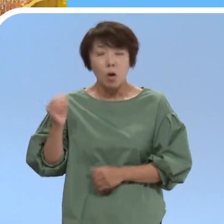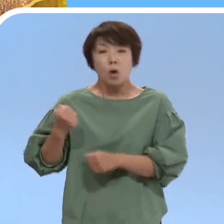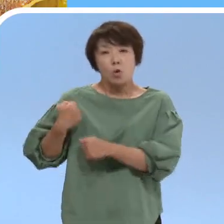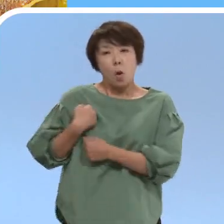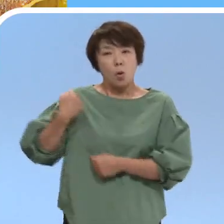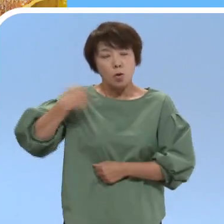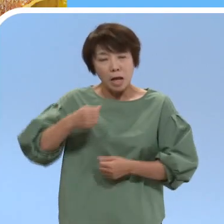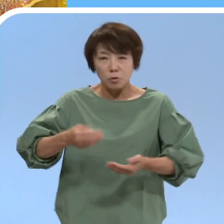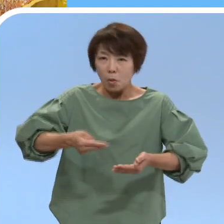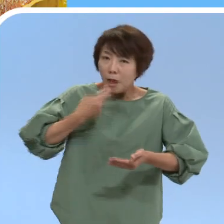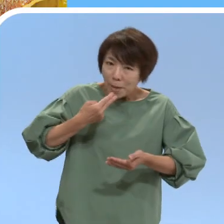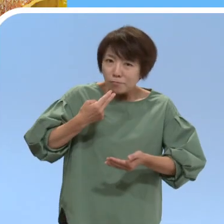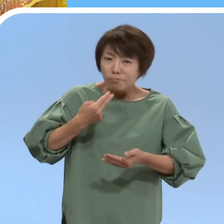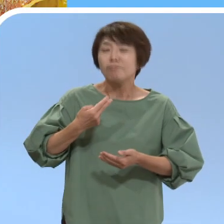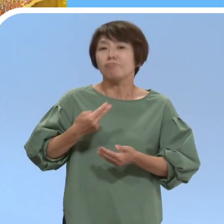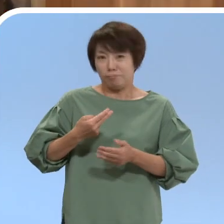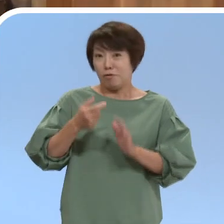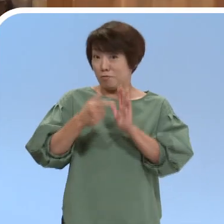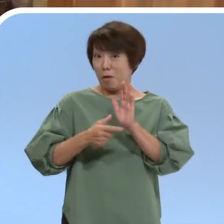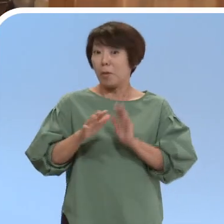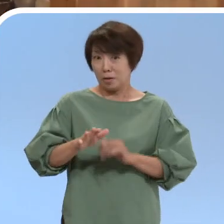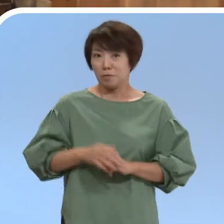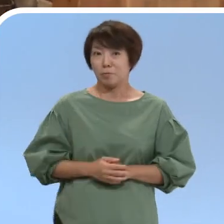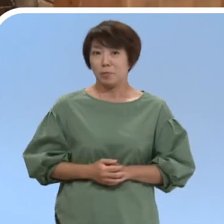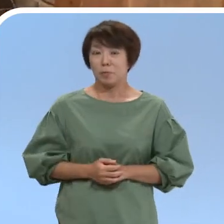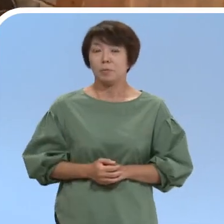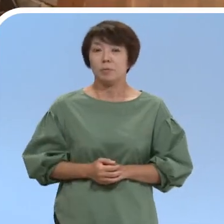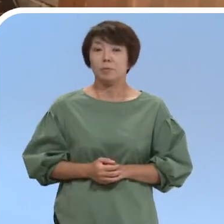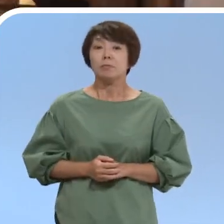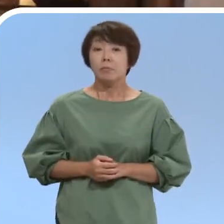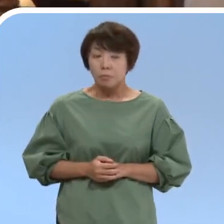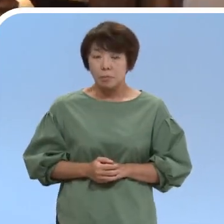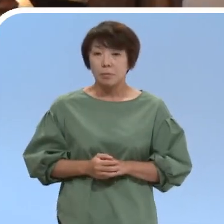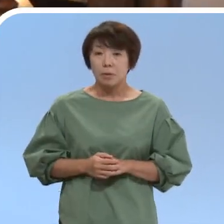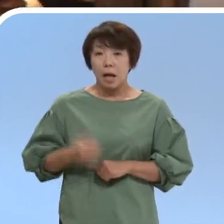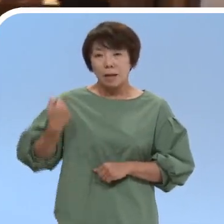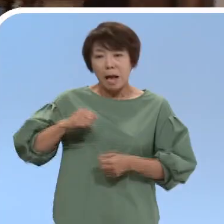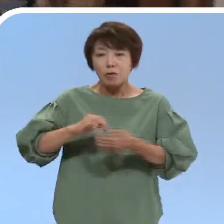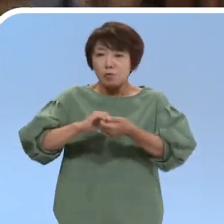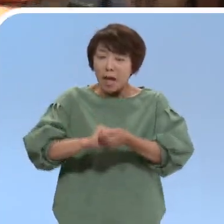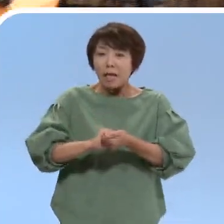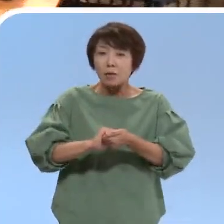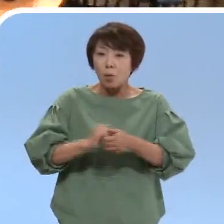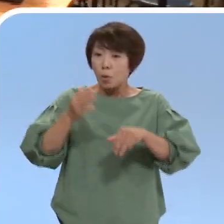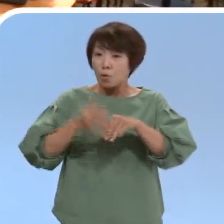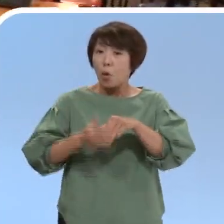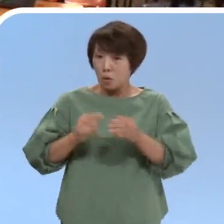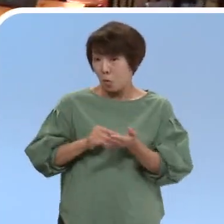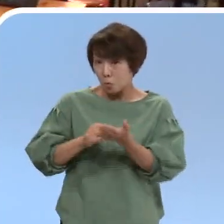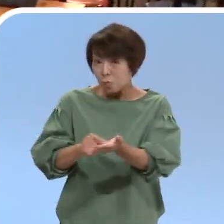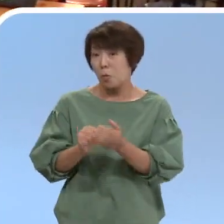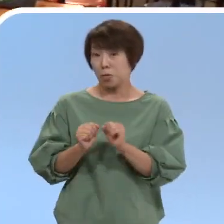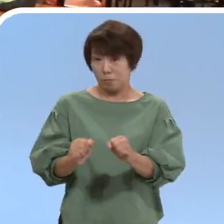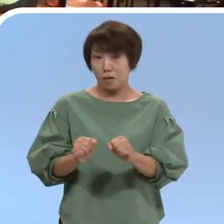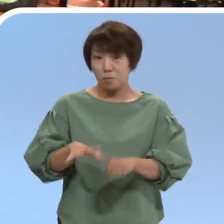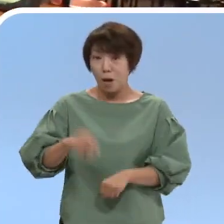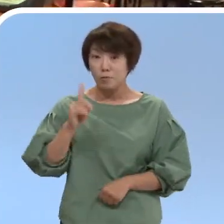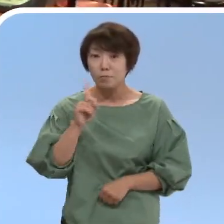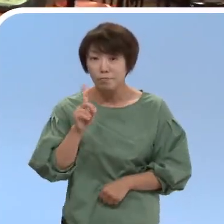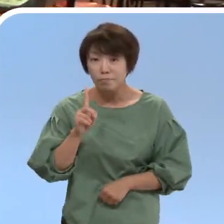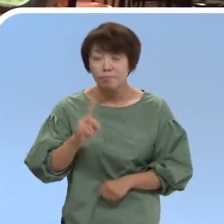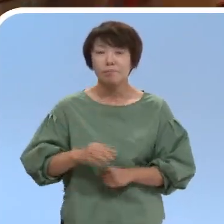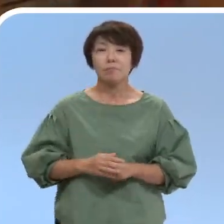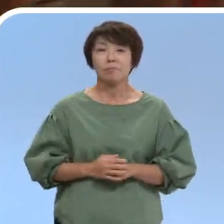はい、兵庫の夏を食らうということで、 ということで夏限定のメニューからいただくことに。まず